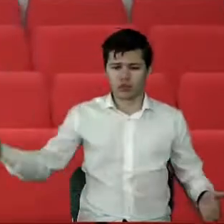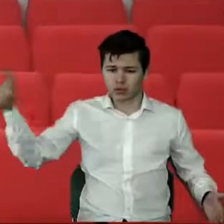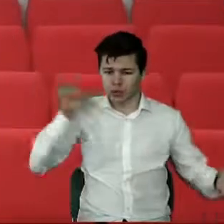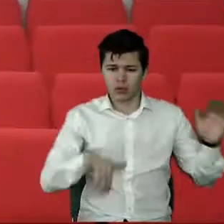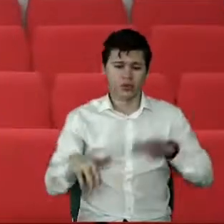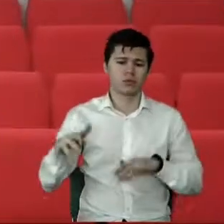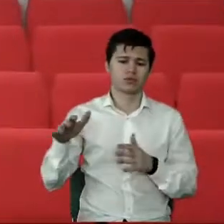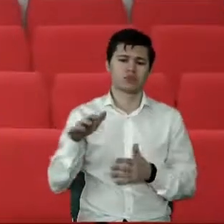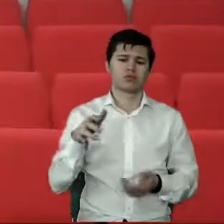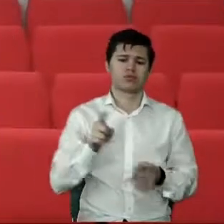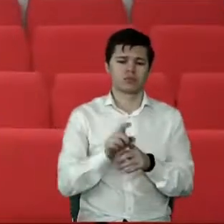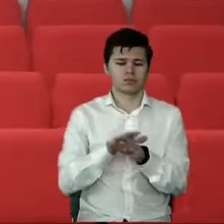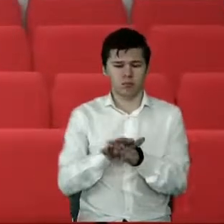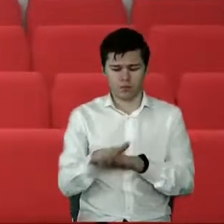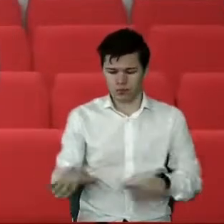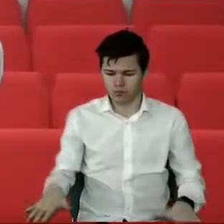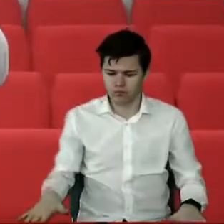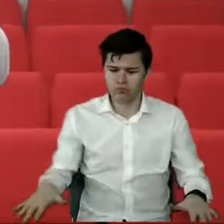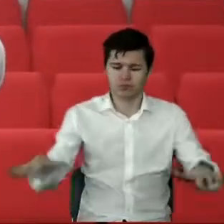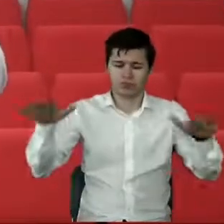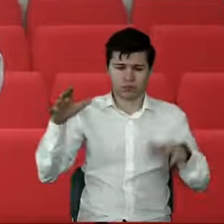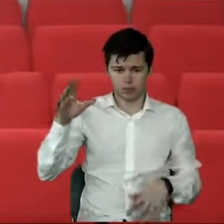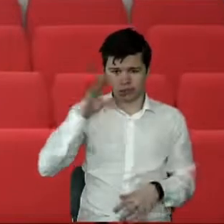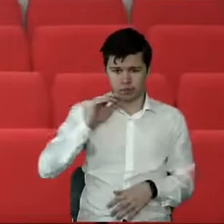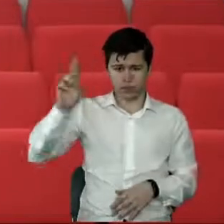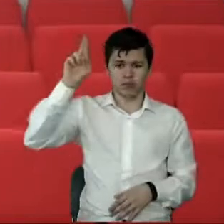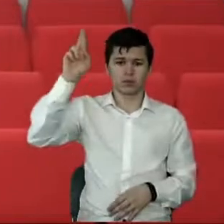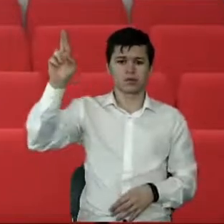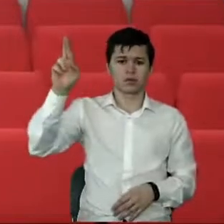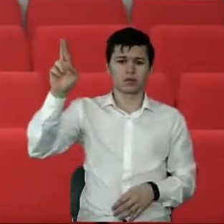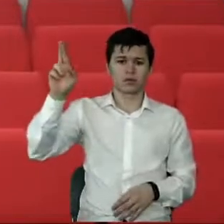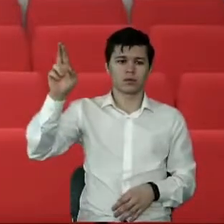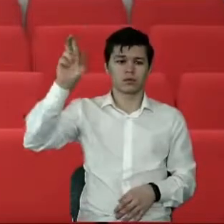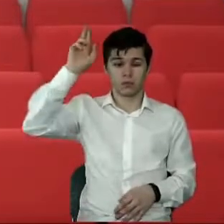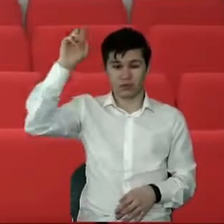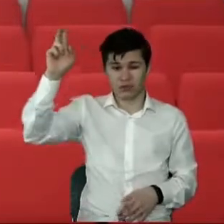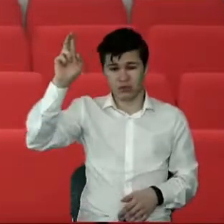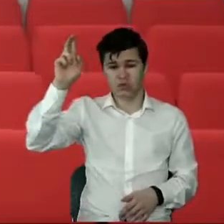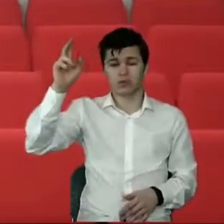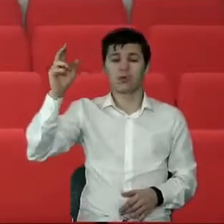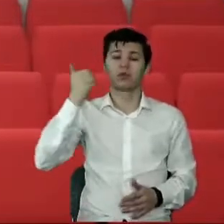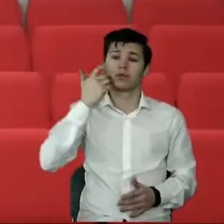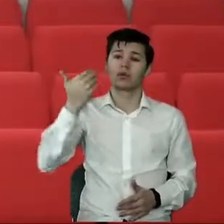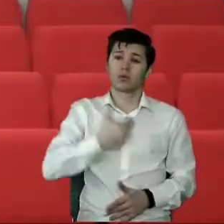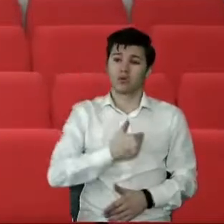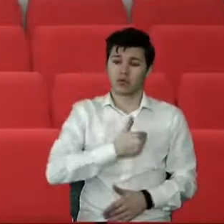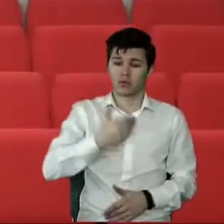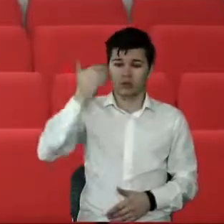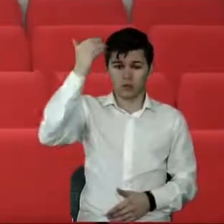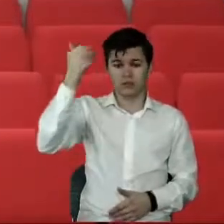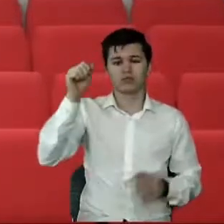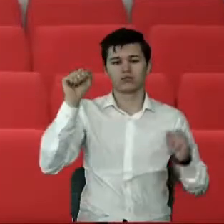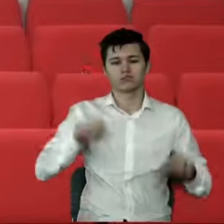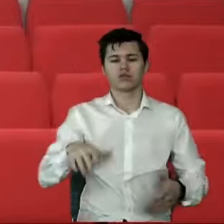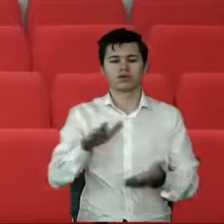не невозможно для Бога. Потому что Господь совершает свои дела и свои чудеса тогда, когда Ему угодно. Тогда, когда